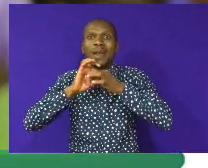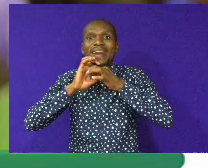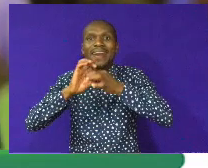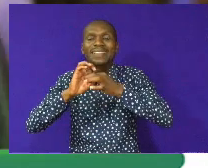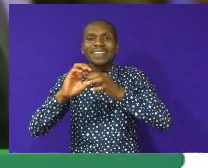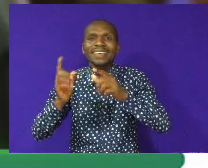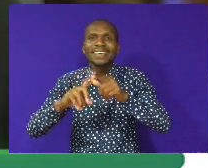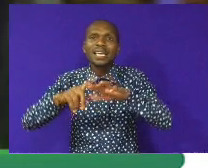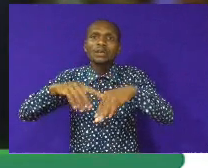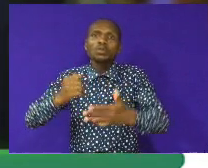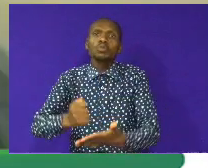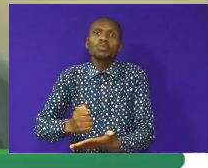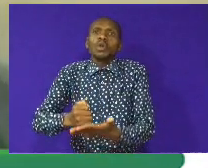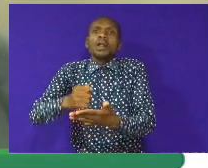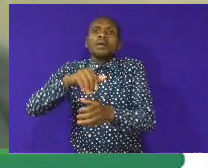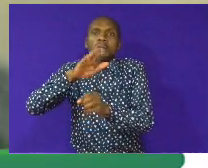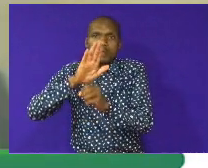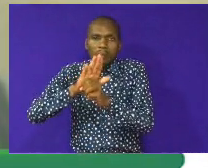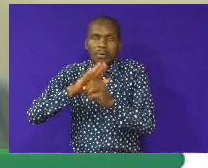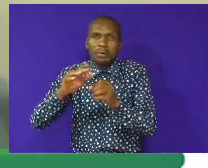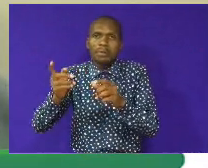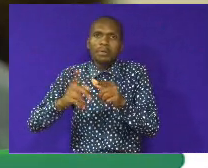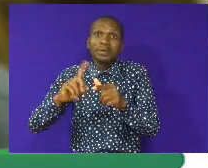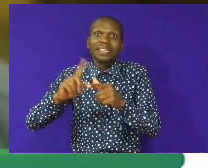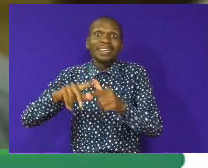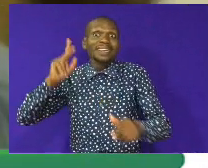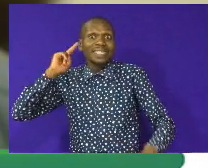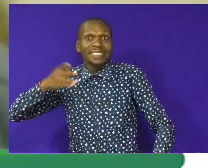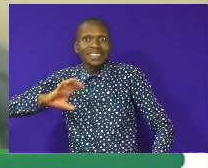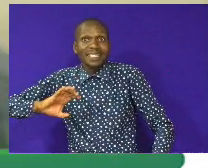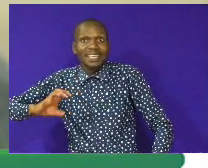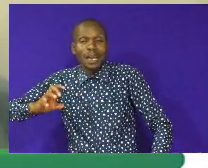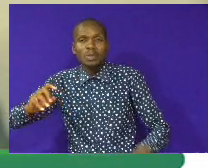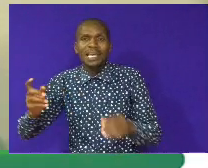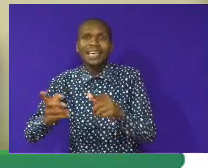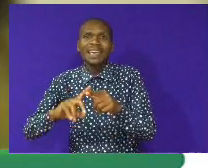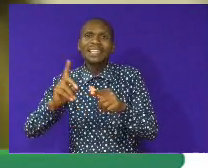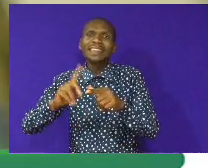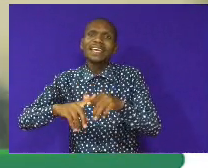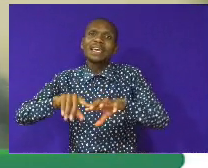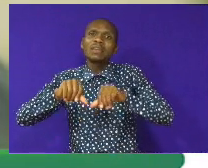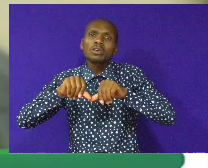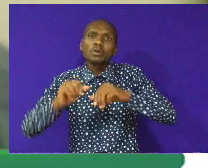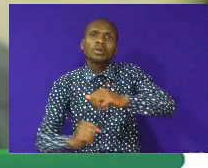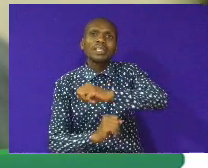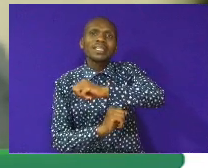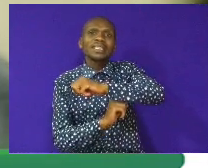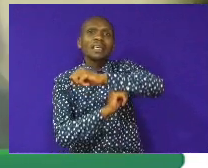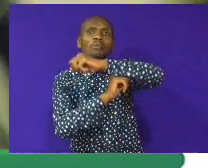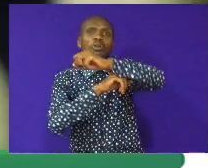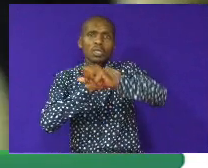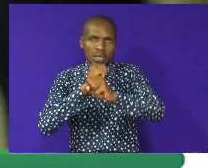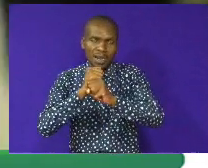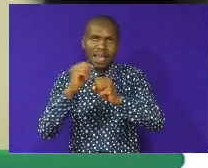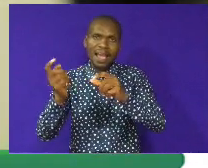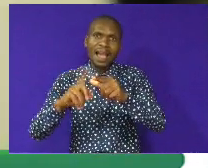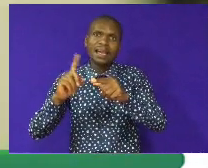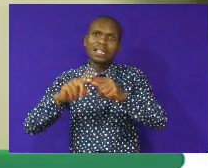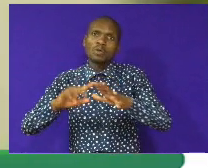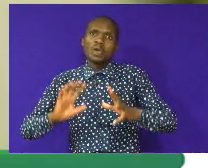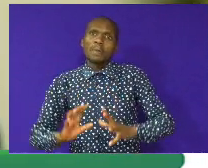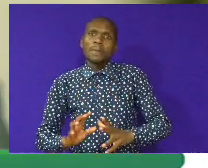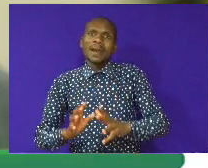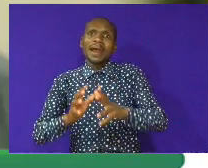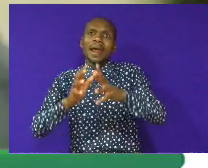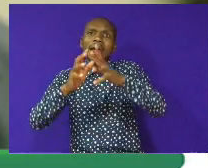na kutusaidia kwa njia nyingi. Lengo kubwa ni kwamba Kisii vile inavyoendelea ni kwamba inaendelea kukuunga mkono kwa kazi unayofanya. Tunakupongeza hata